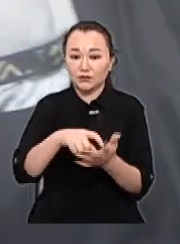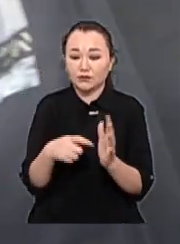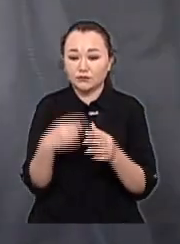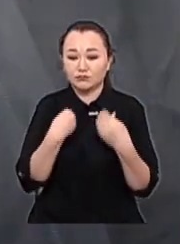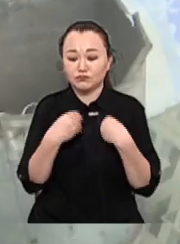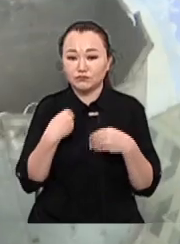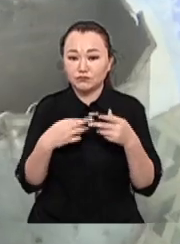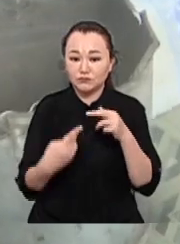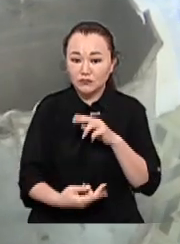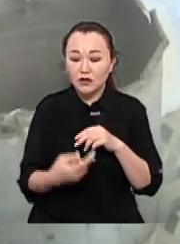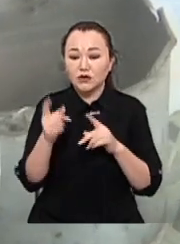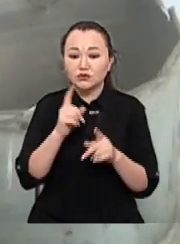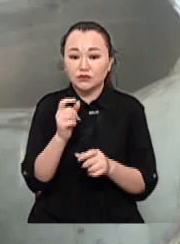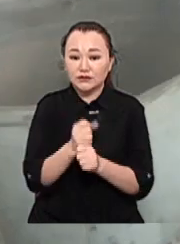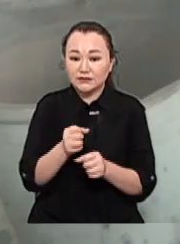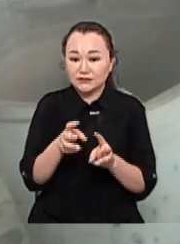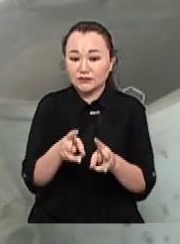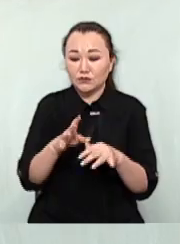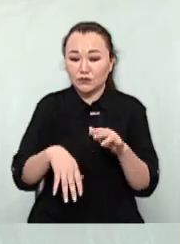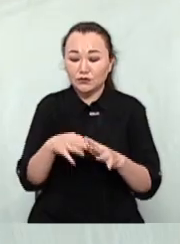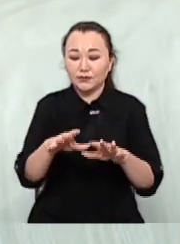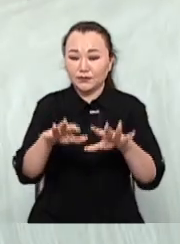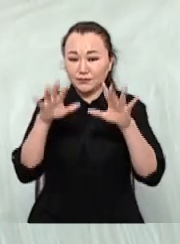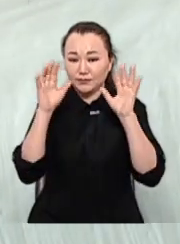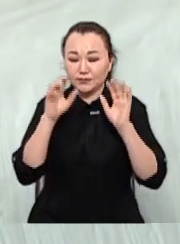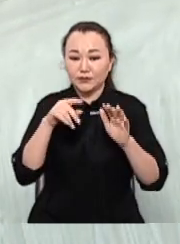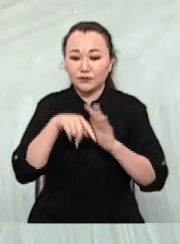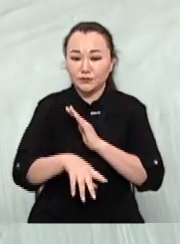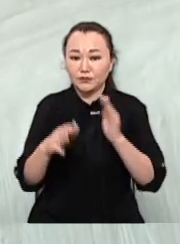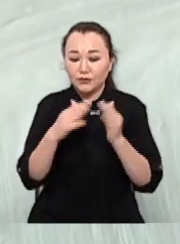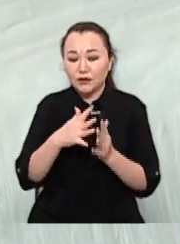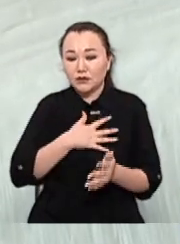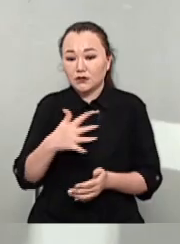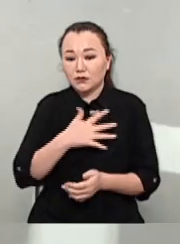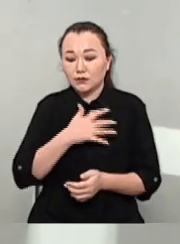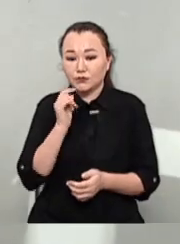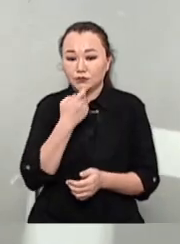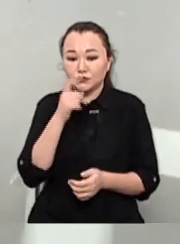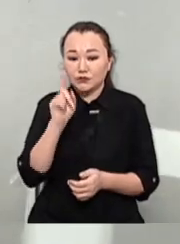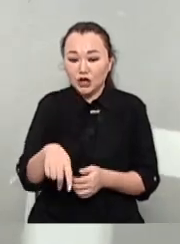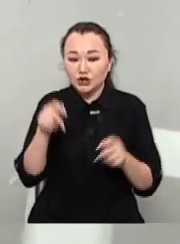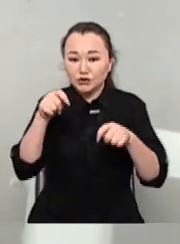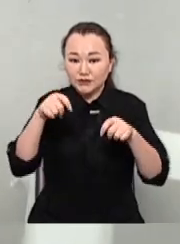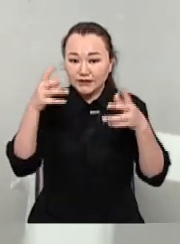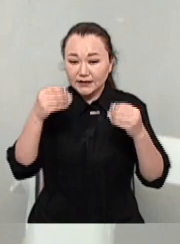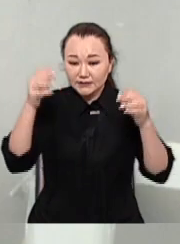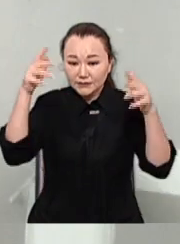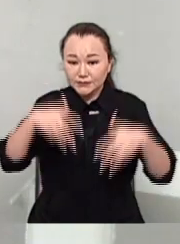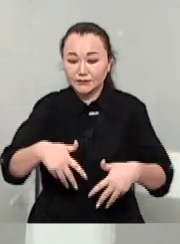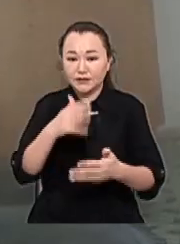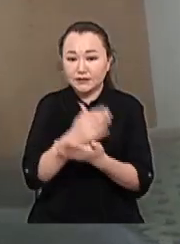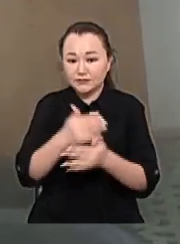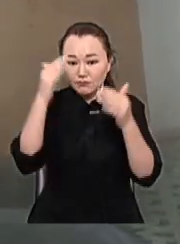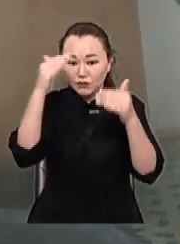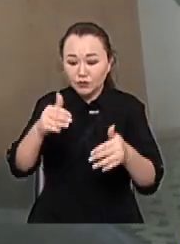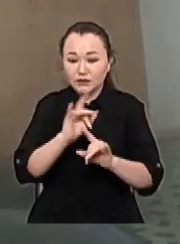киініп шешінеді. Ал қолдан жағатын пештің түтіні ғимарат ішіне тарайтындықтан мұнда демалу да қиын. Тіпті жауынды күндер төбеден су ағады дейді